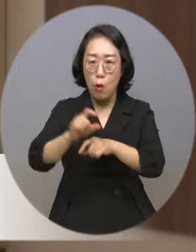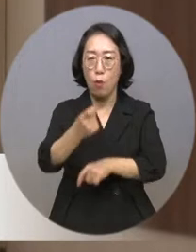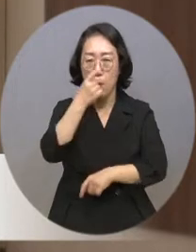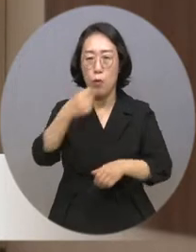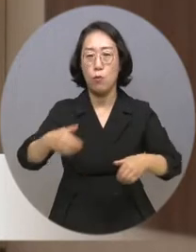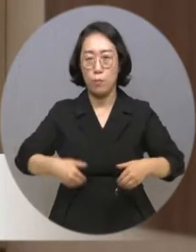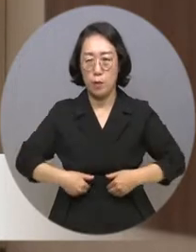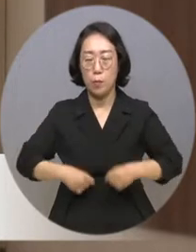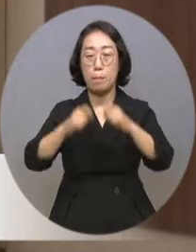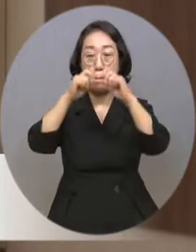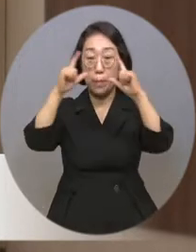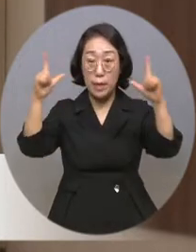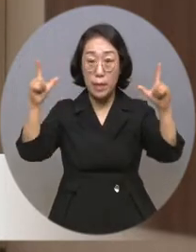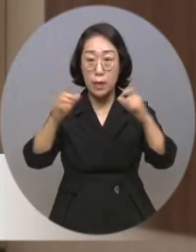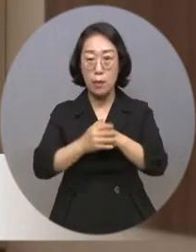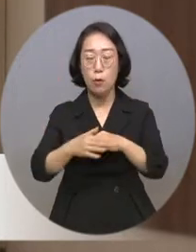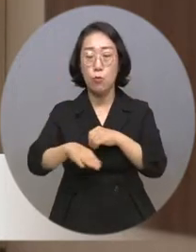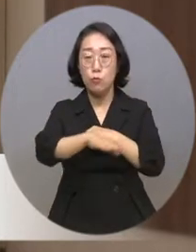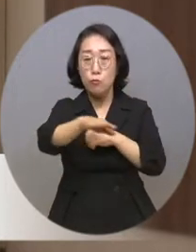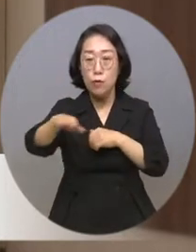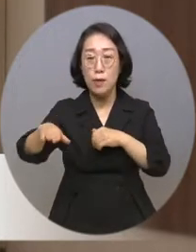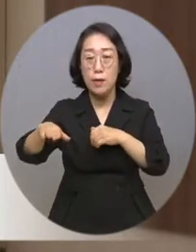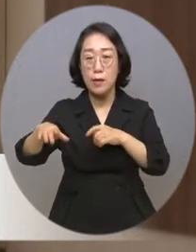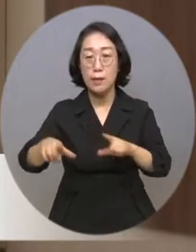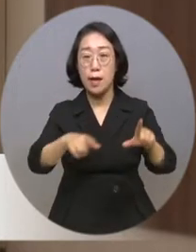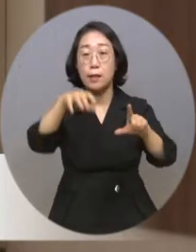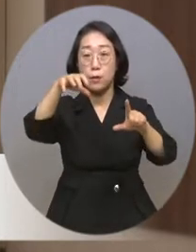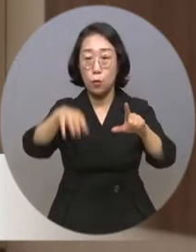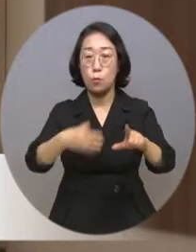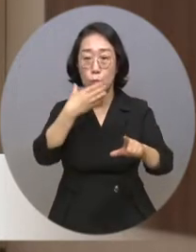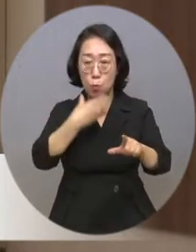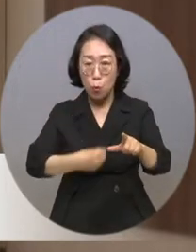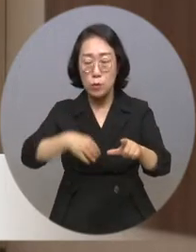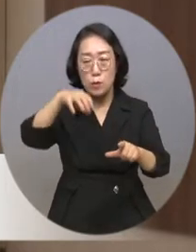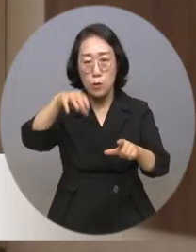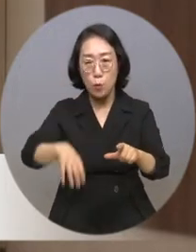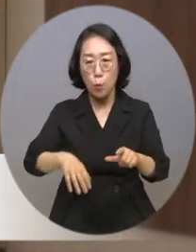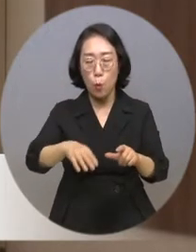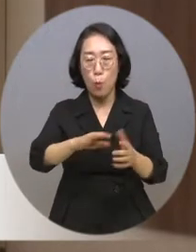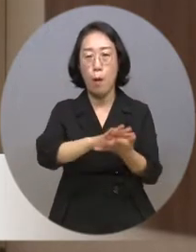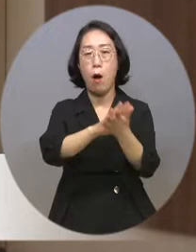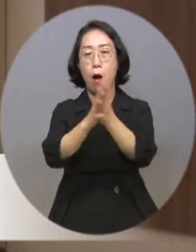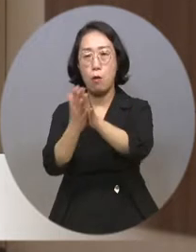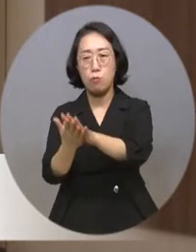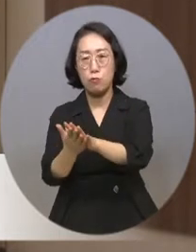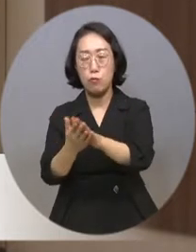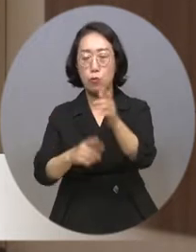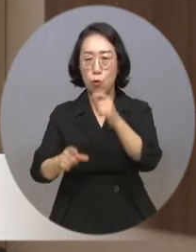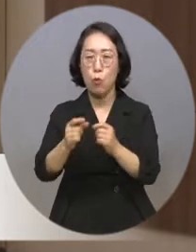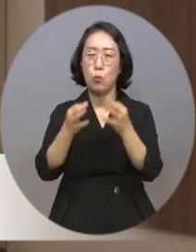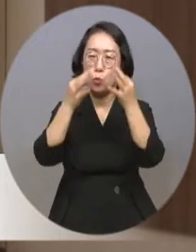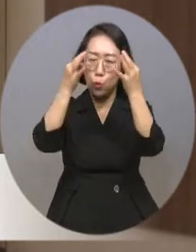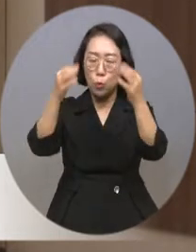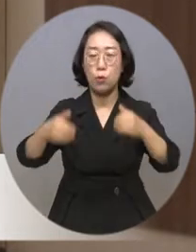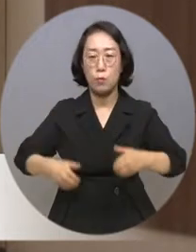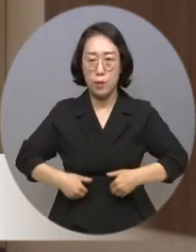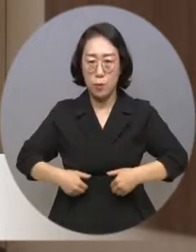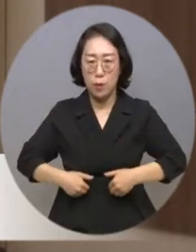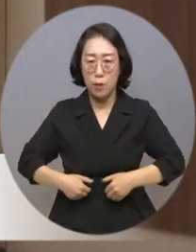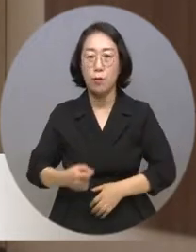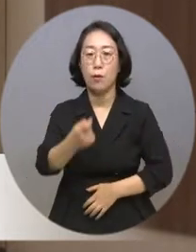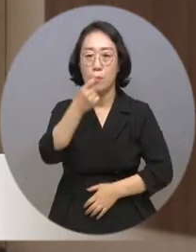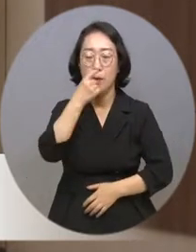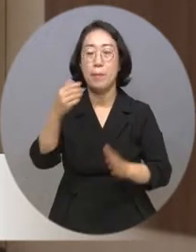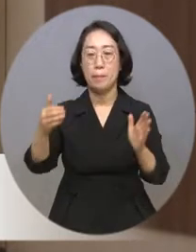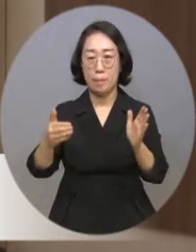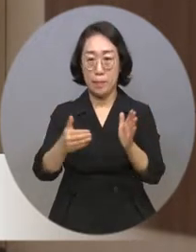또 어떻게 해서 우리 마을을 복지 마을을 만들어 가야 되는지 많이 노력을 필요로 하고 있는 그런 교육이라 생각을